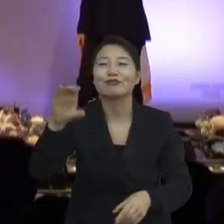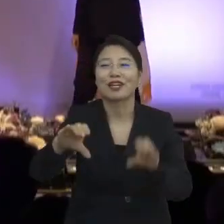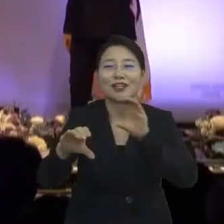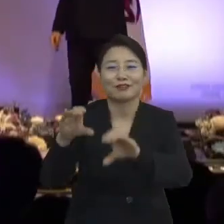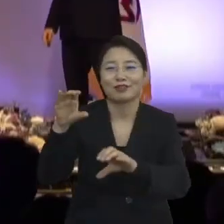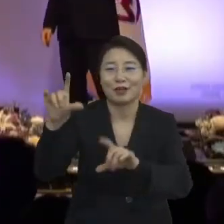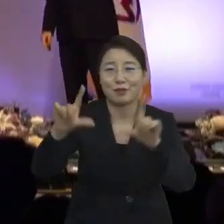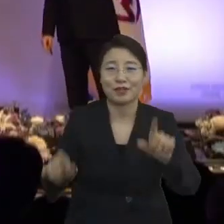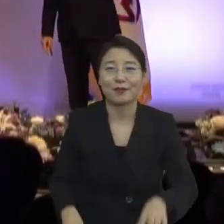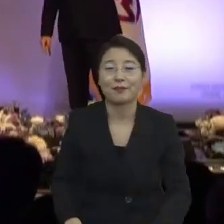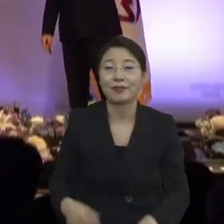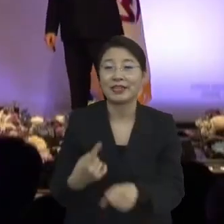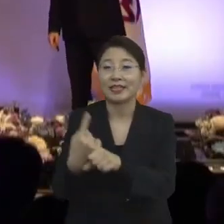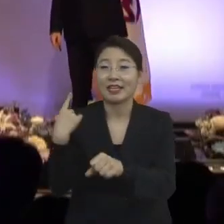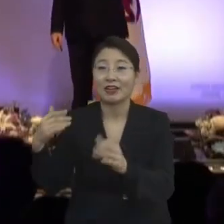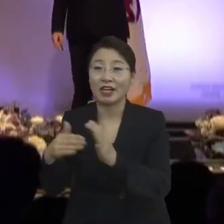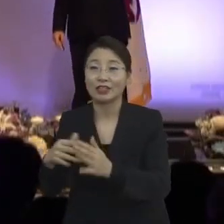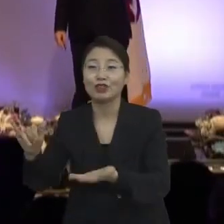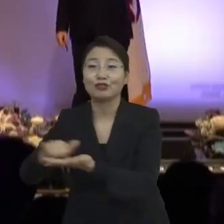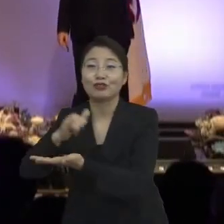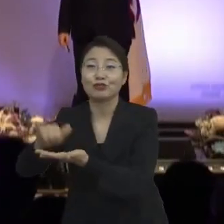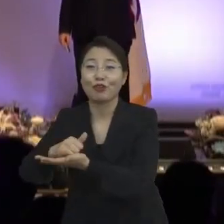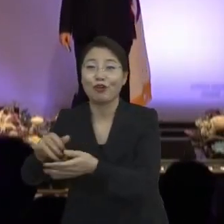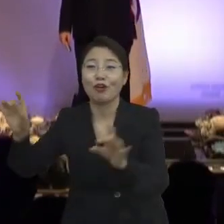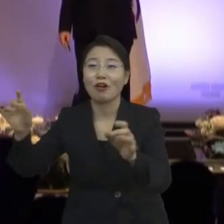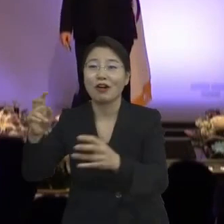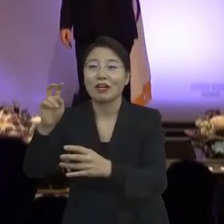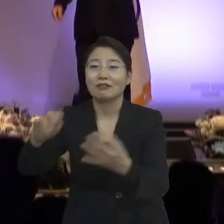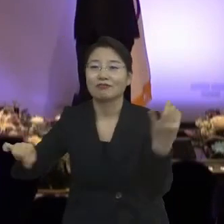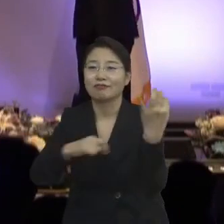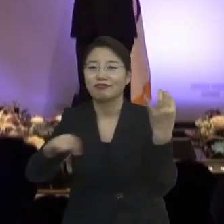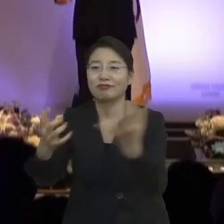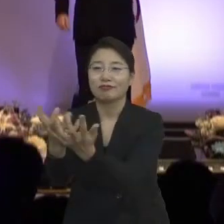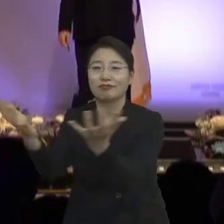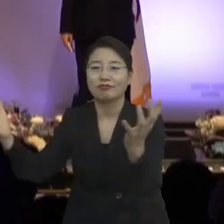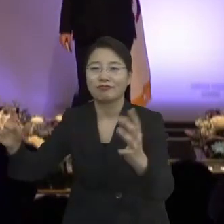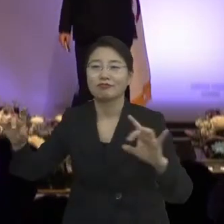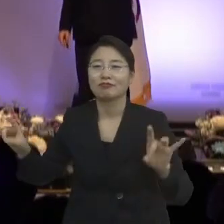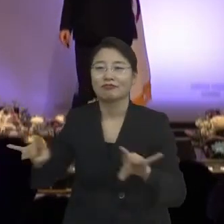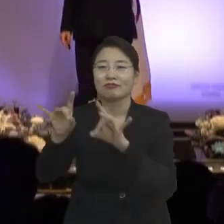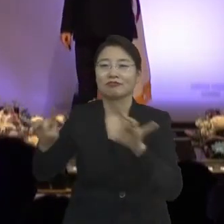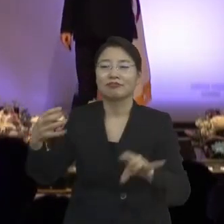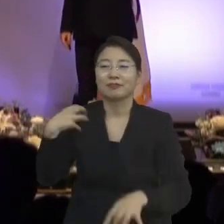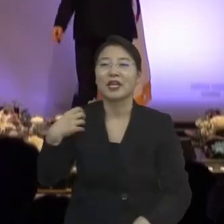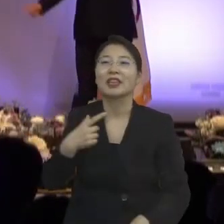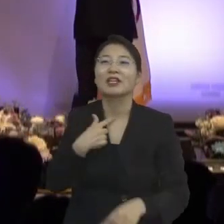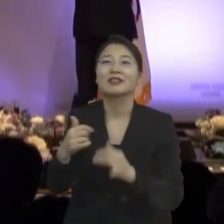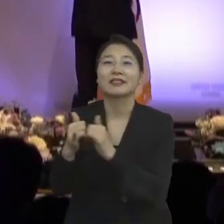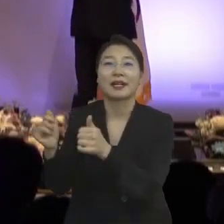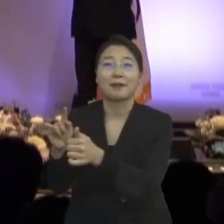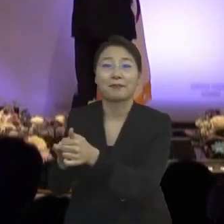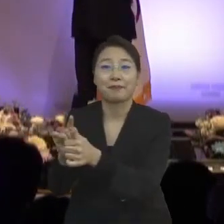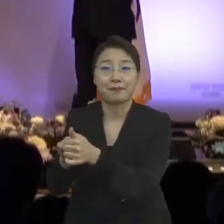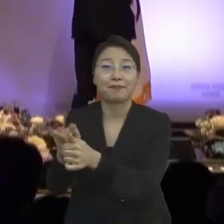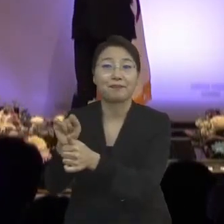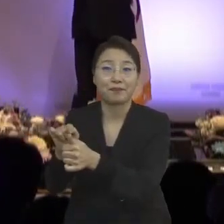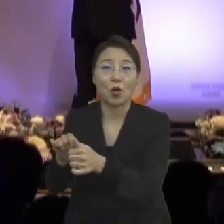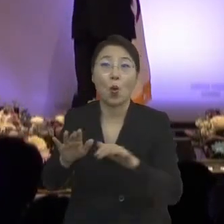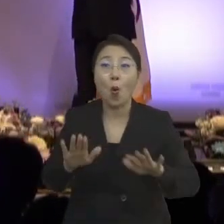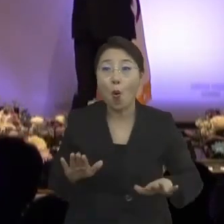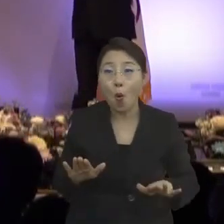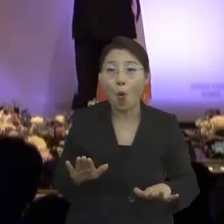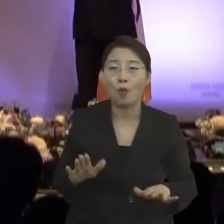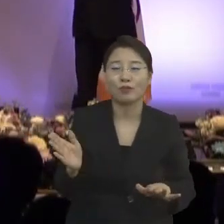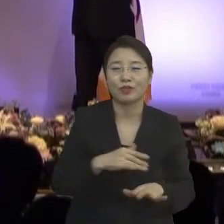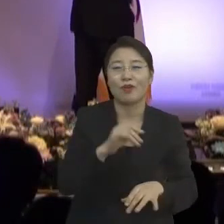작년까지 뉴욕필을 지휘했던 야판츠베덴, 전 세계적인 거장이죠. 여기 클래식 팬들도 계실 텐데 이 양반이 이제 올해부터